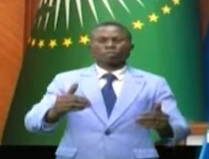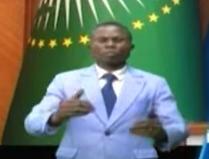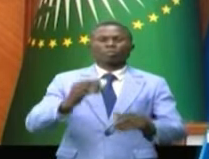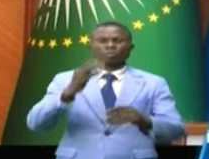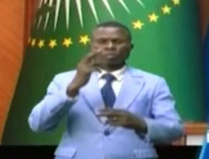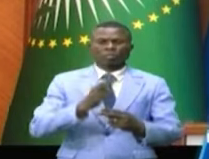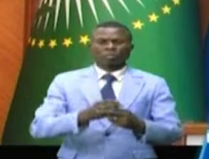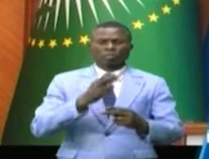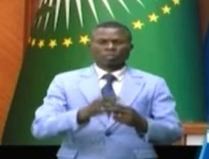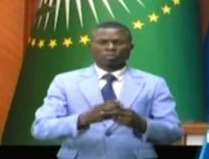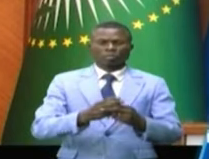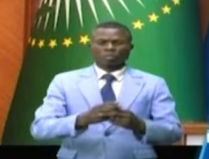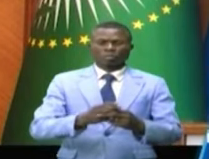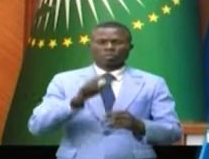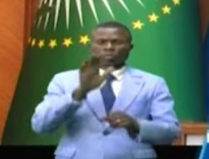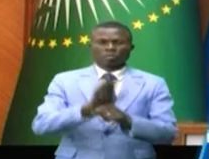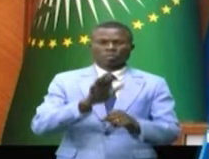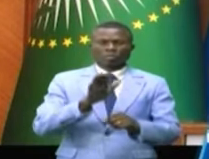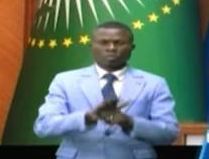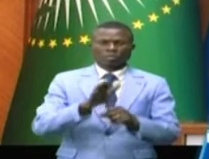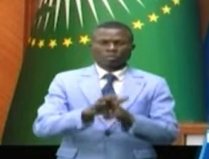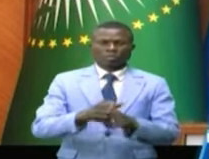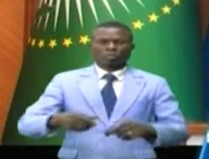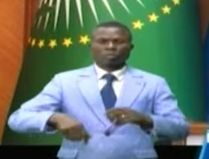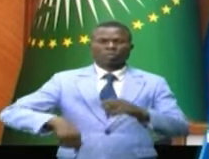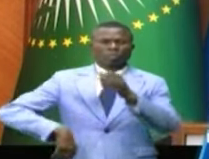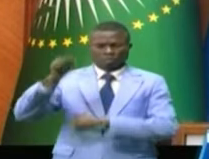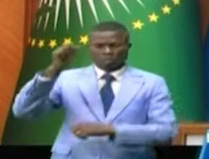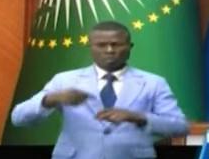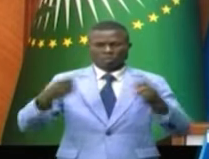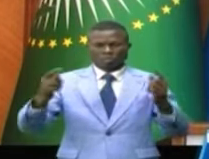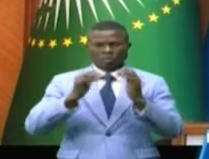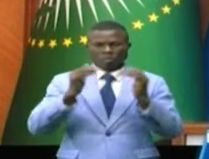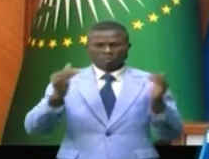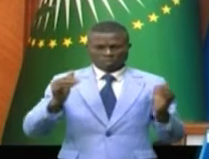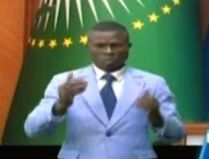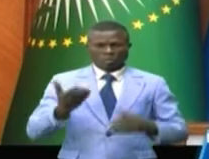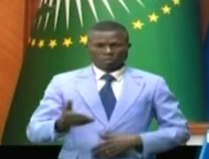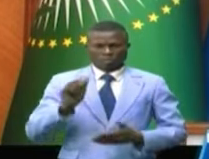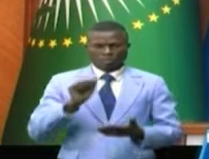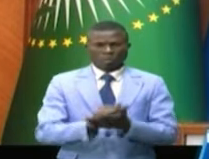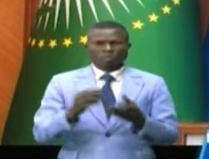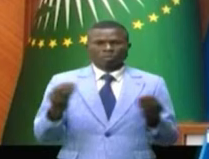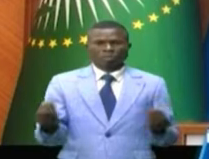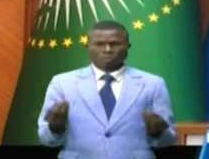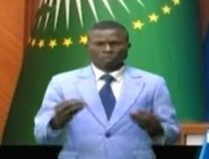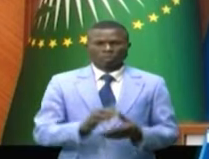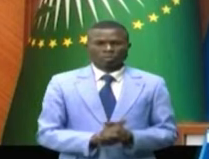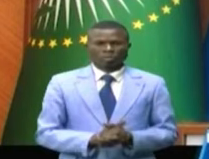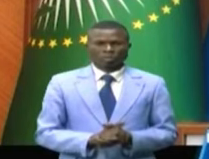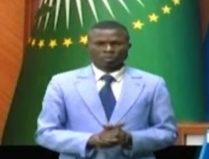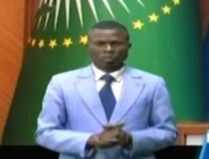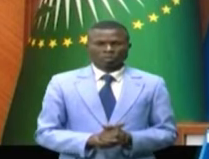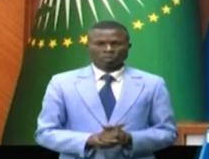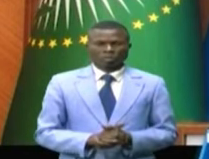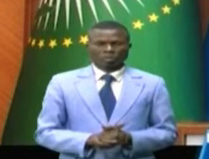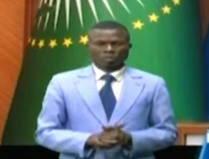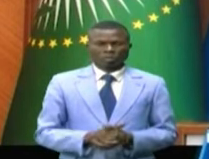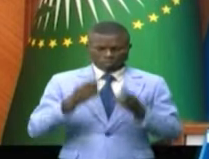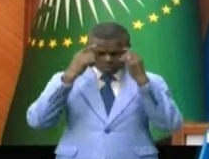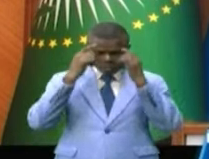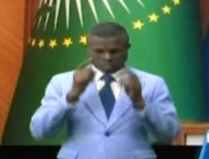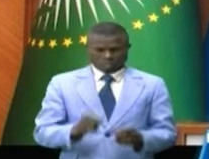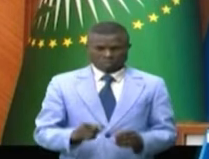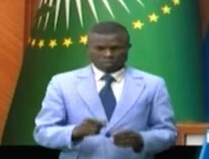d'une pression maximale sur les ennemis de la paix. C'est pourquoi, prenant la juste mesure